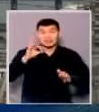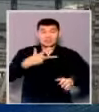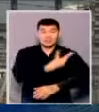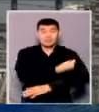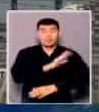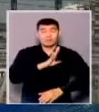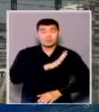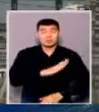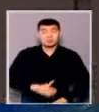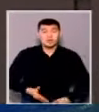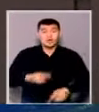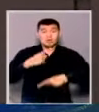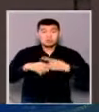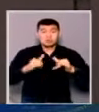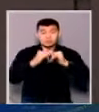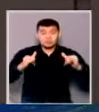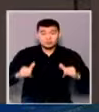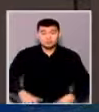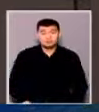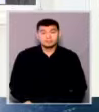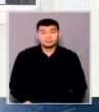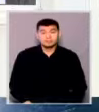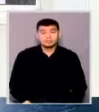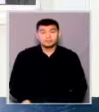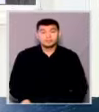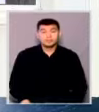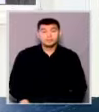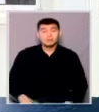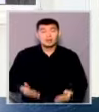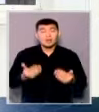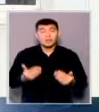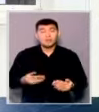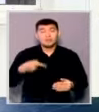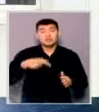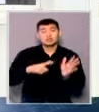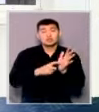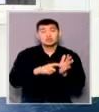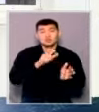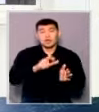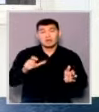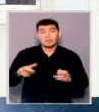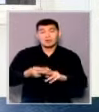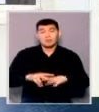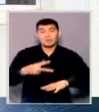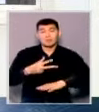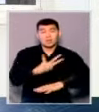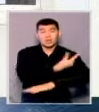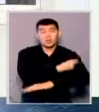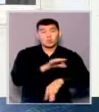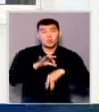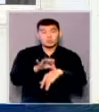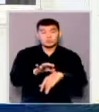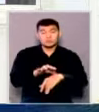вакцина қабылдаған. Қарқында шаман емес. Негізі 1700-дің үстінде адамды екпе өткіземіз